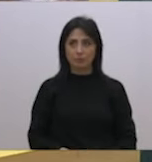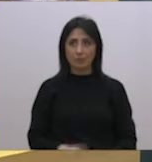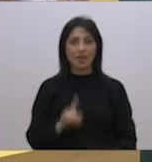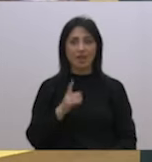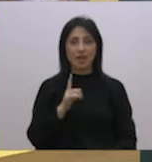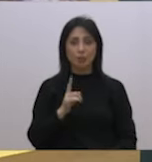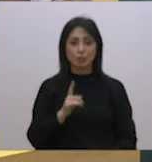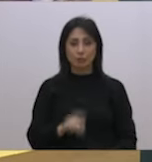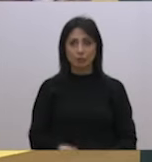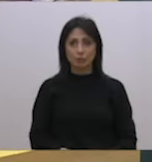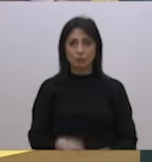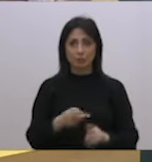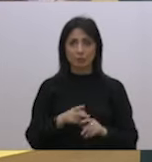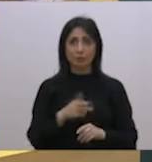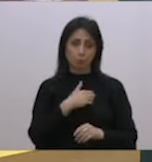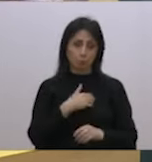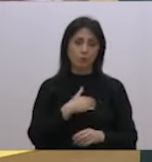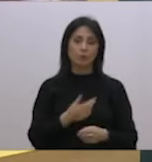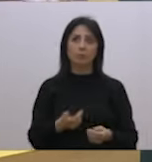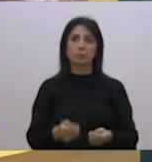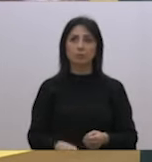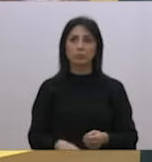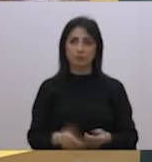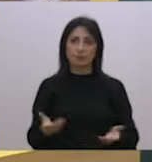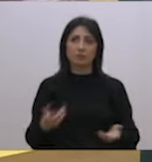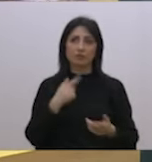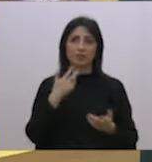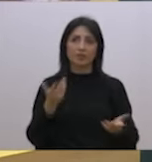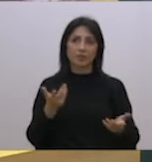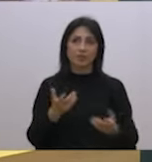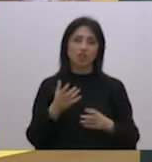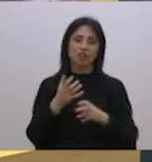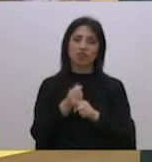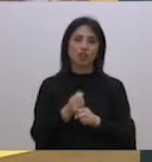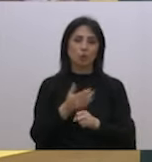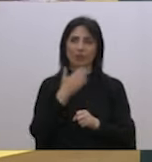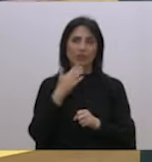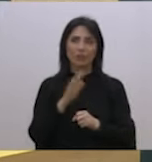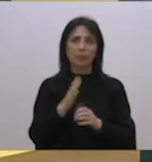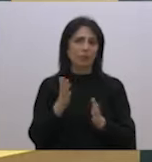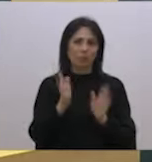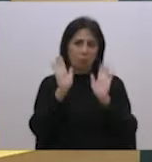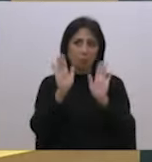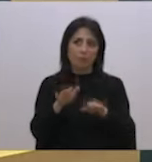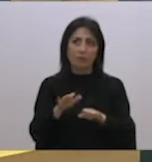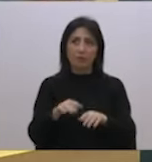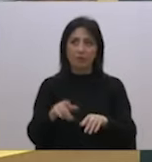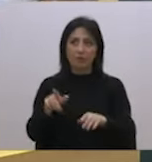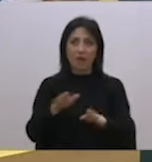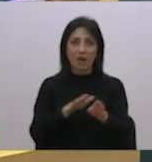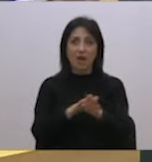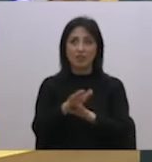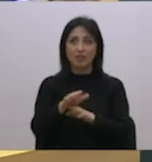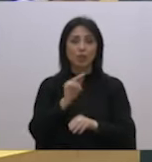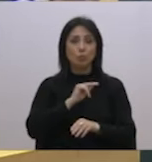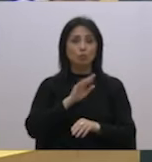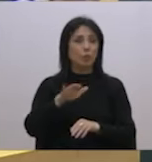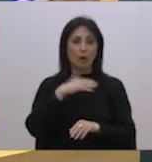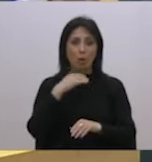Რატო? Იმიტომ რომ უნდა რა ეს ერთ ახლა ვიტყვით რომ შეზღუდო, არ უნდა ბატონო, კი ბატონო, მაგრამ გაიცვა ეს მუშაობა აღარავის აღარ